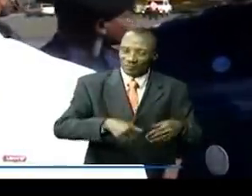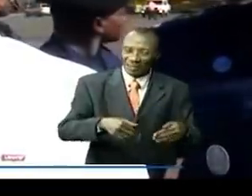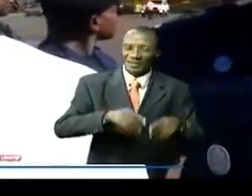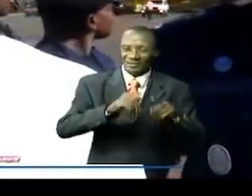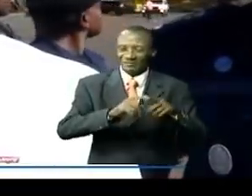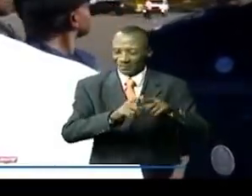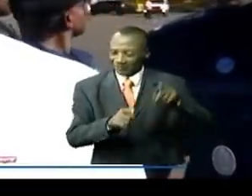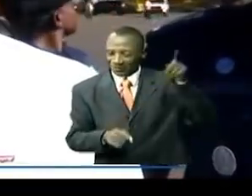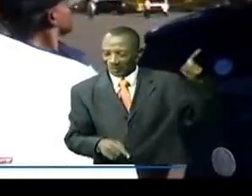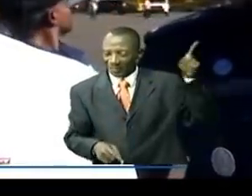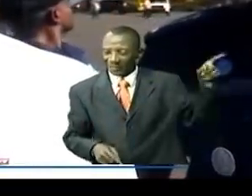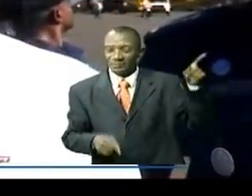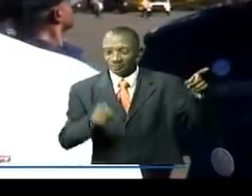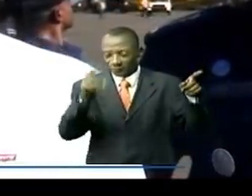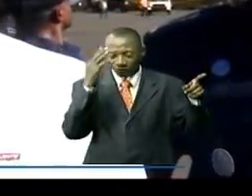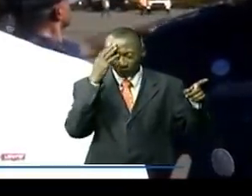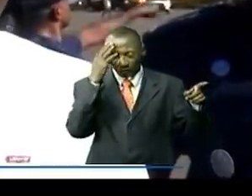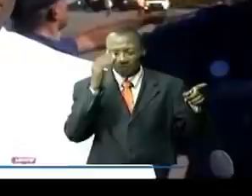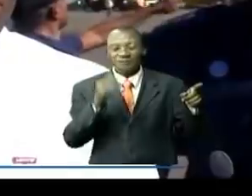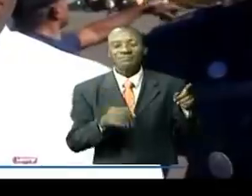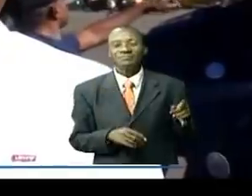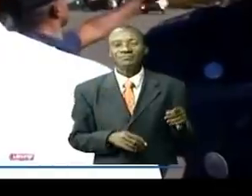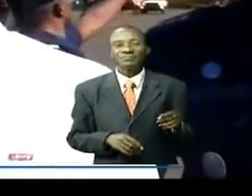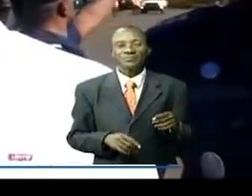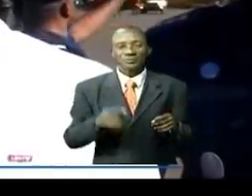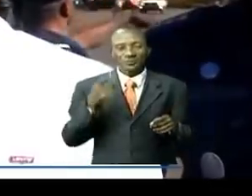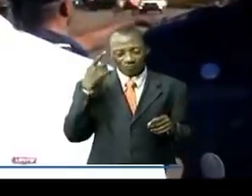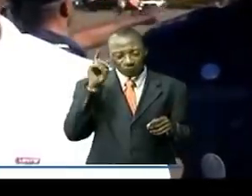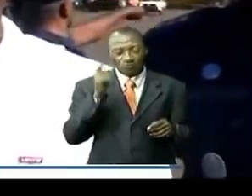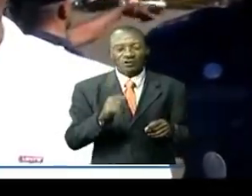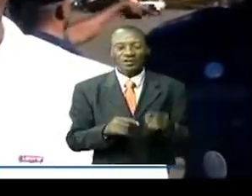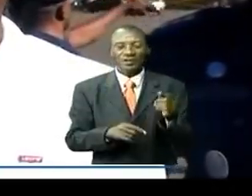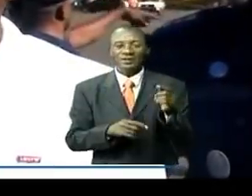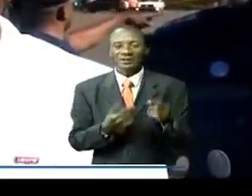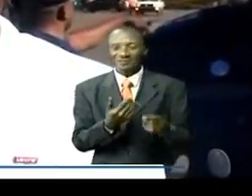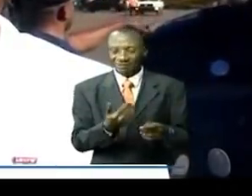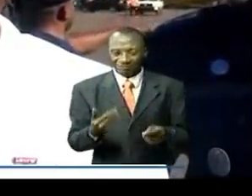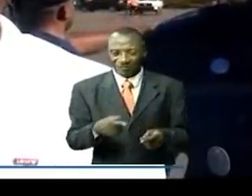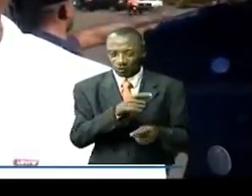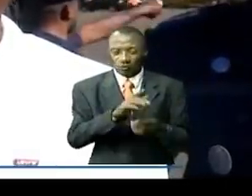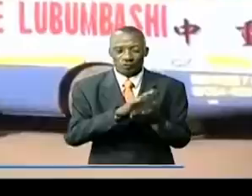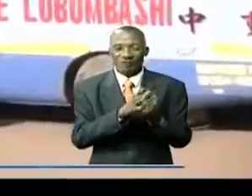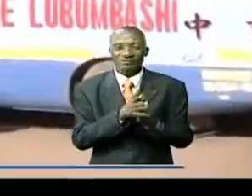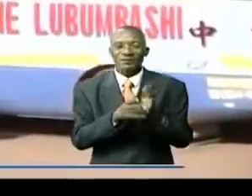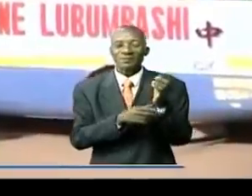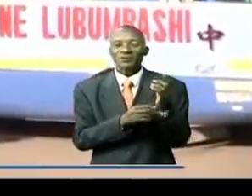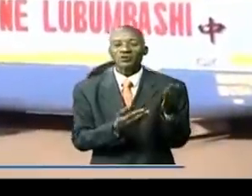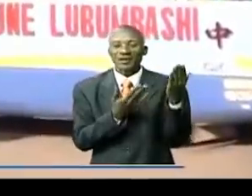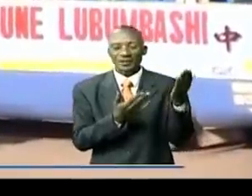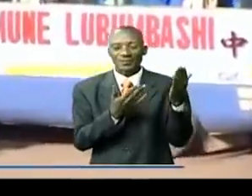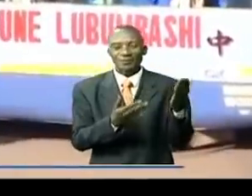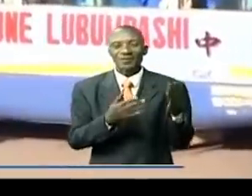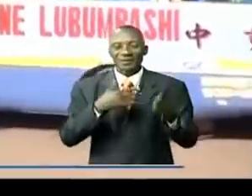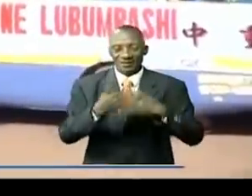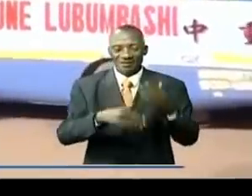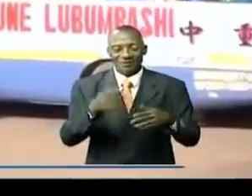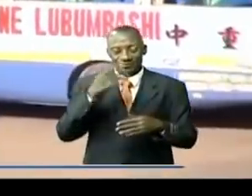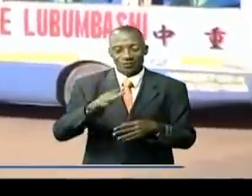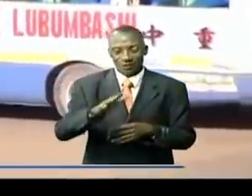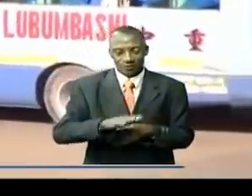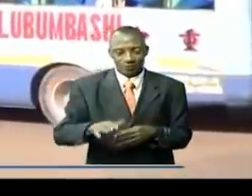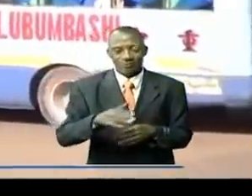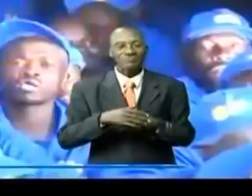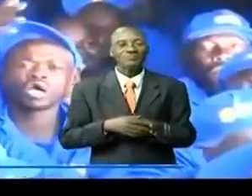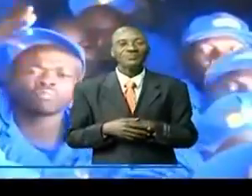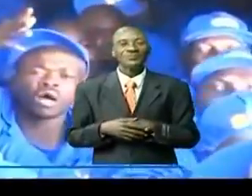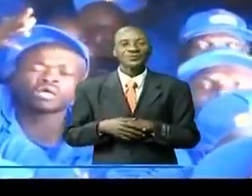les apprêter pour qu'ils soient de citoyens qui vont servir la nation. D'après le général Jean-Pierre Kasongo Kabouik, ces